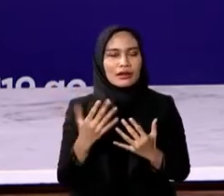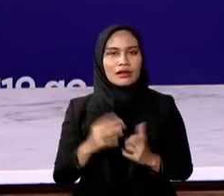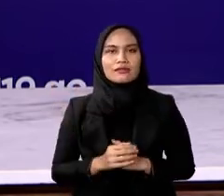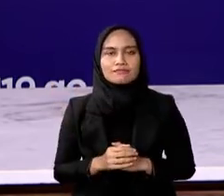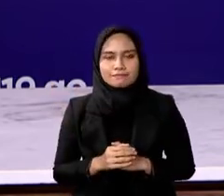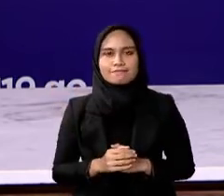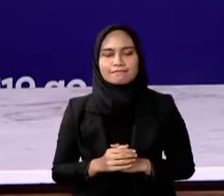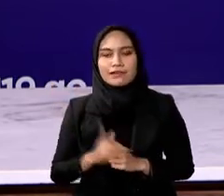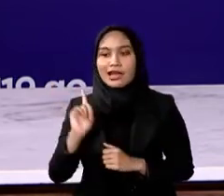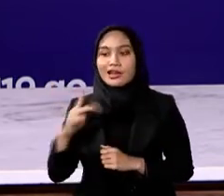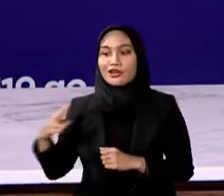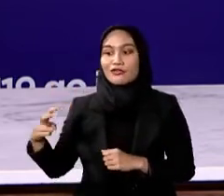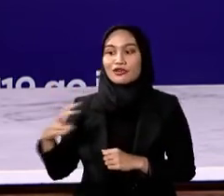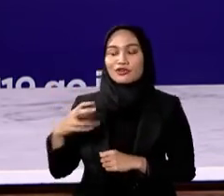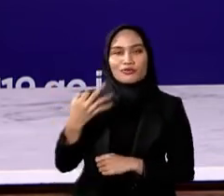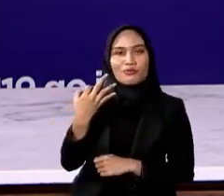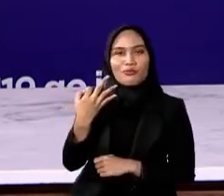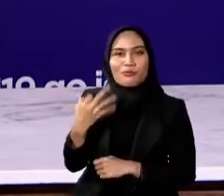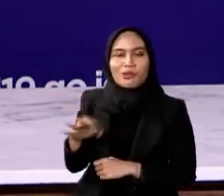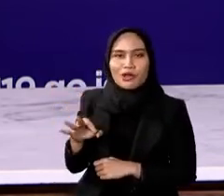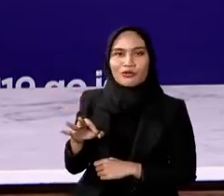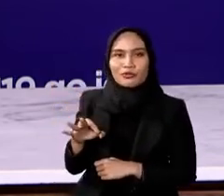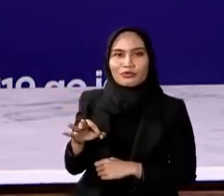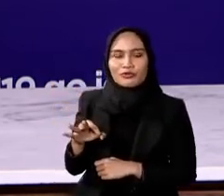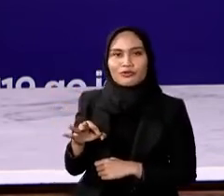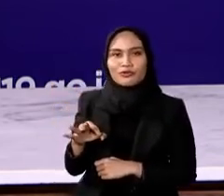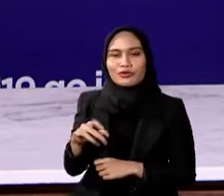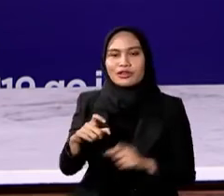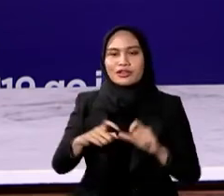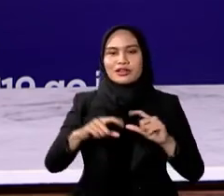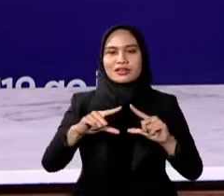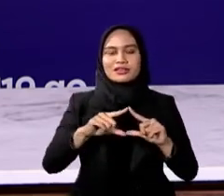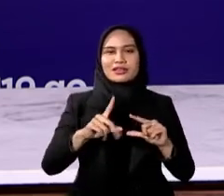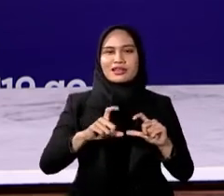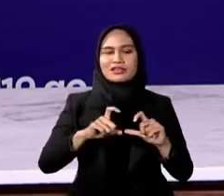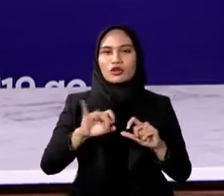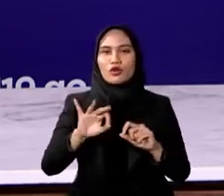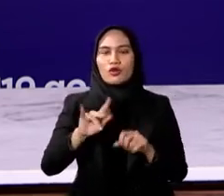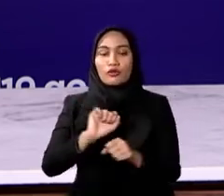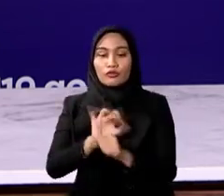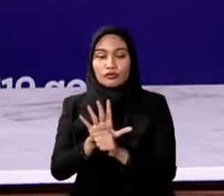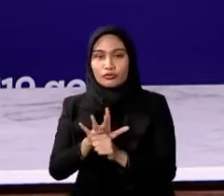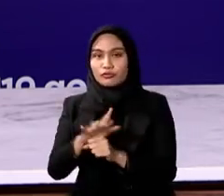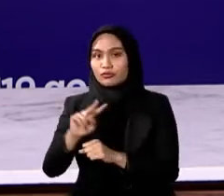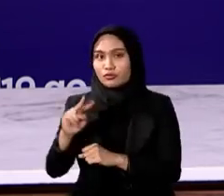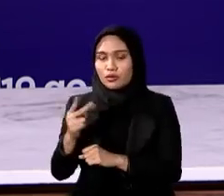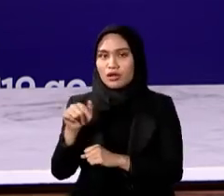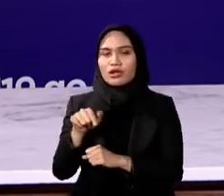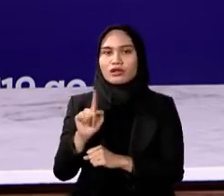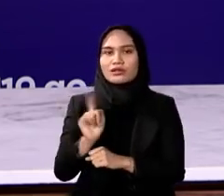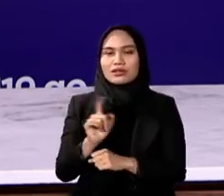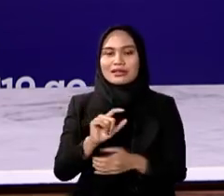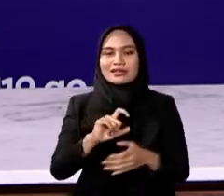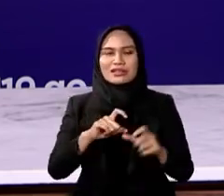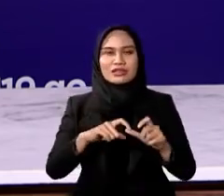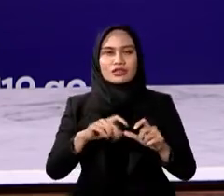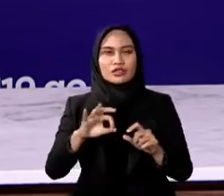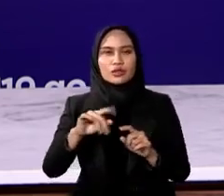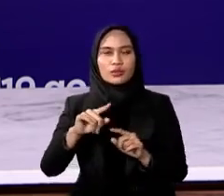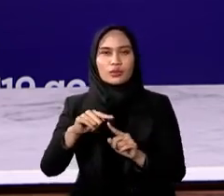ditemukan varian virus SARS-CoV-2 baru di South Wales, Inggris, yaitu SARS-CoV-2